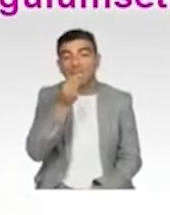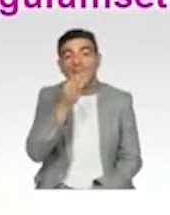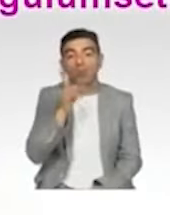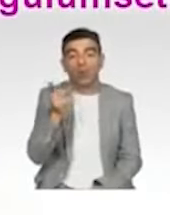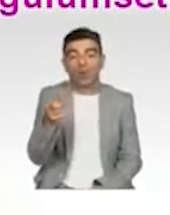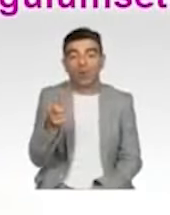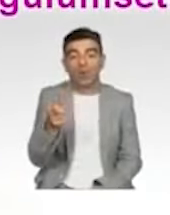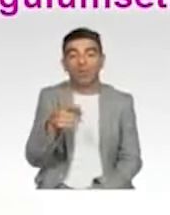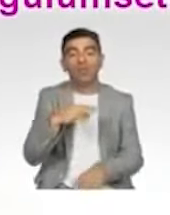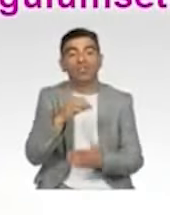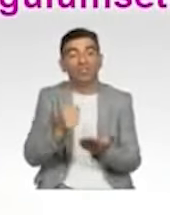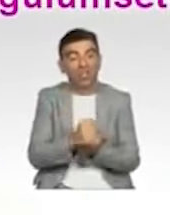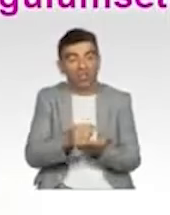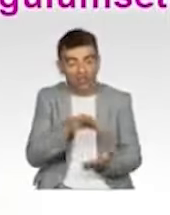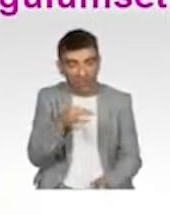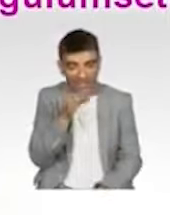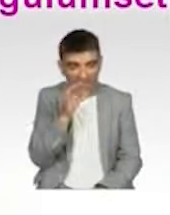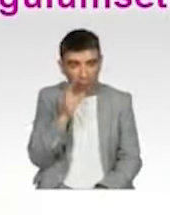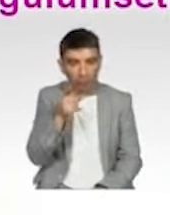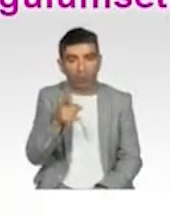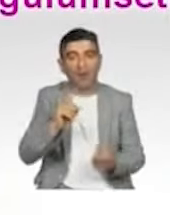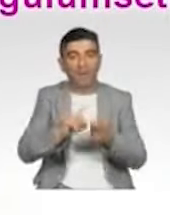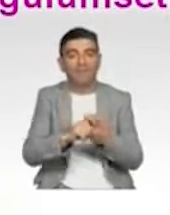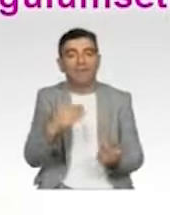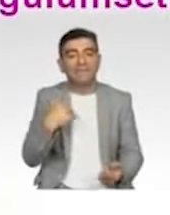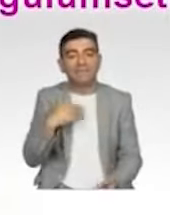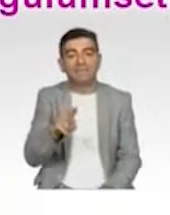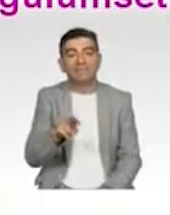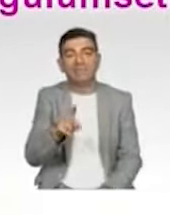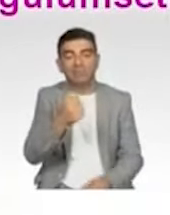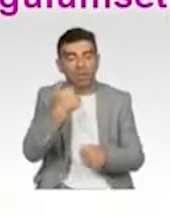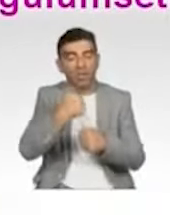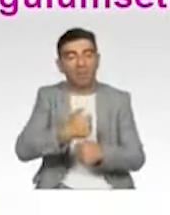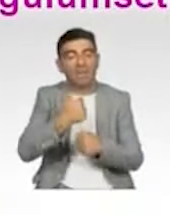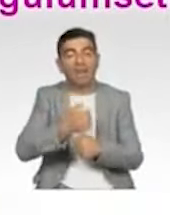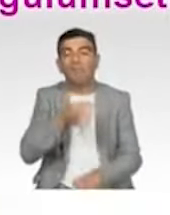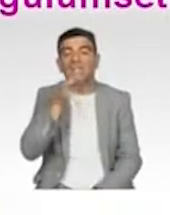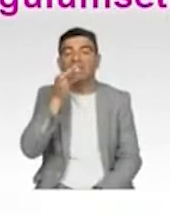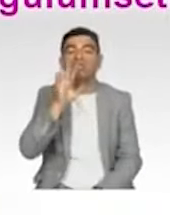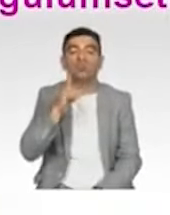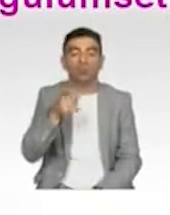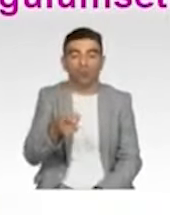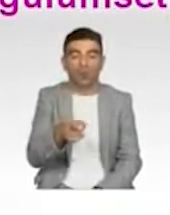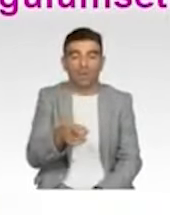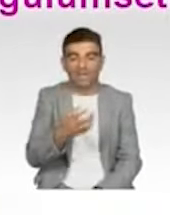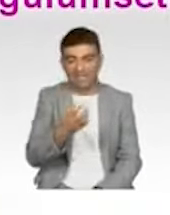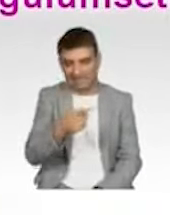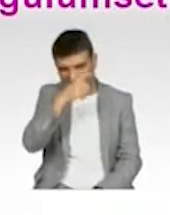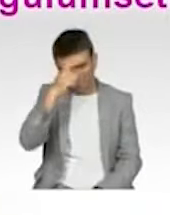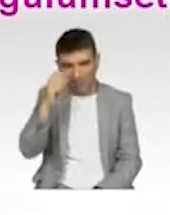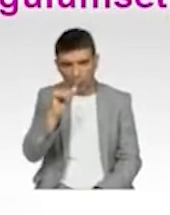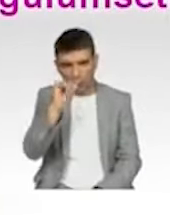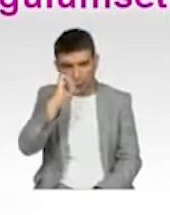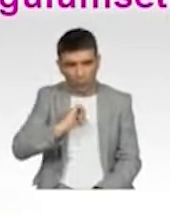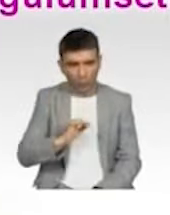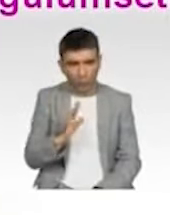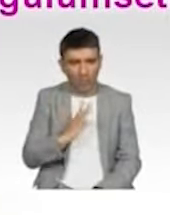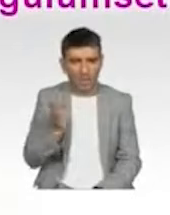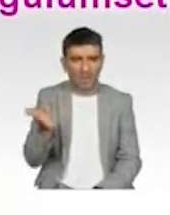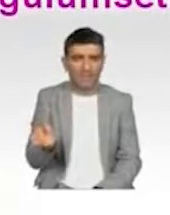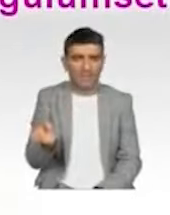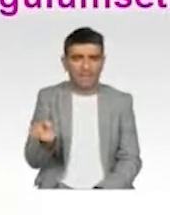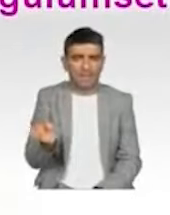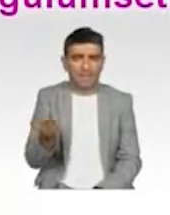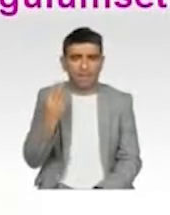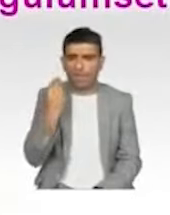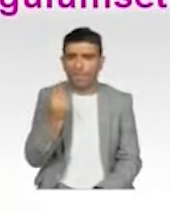yemiyorlar. Yeşil çay içiyorlar ve çayı bizim gibi demlik demlik içmiyorlar. Evet. Sıcak su içiyorlar. Sıcak su. Bakın